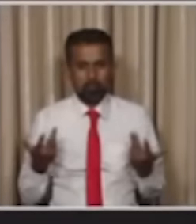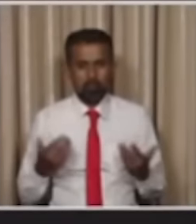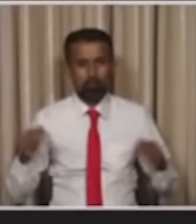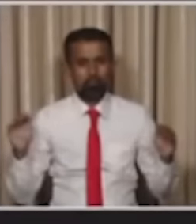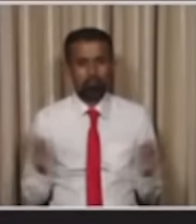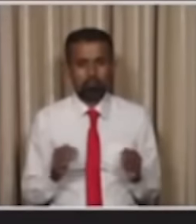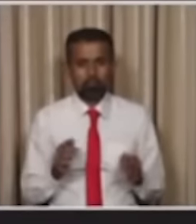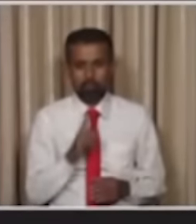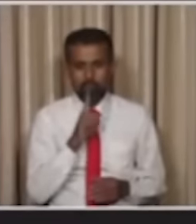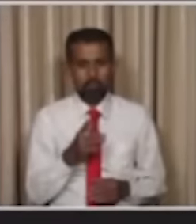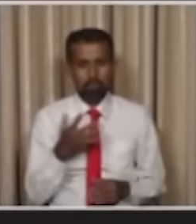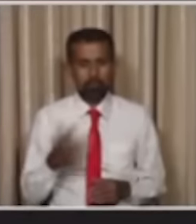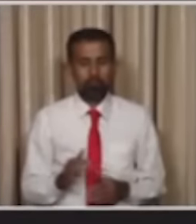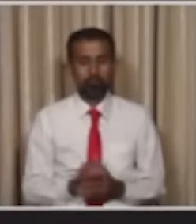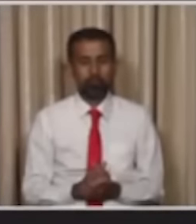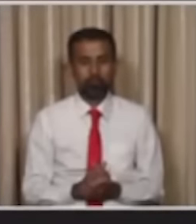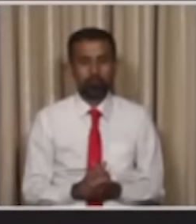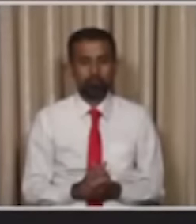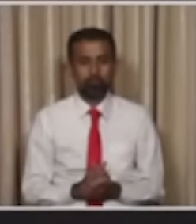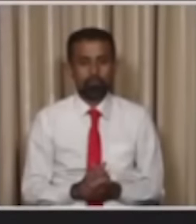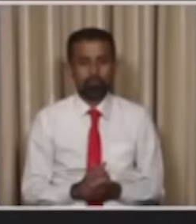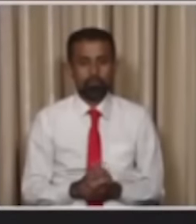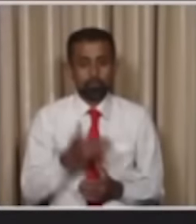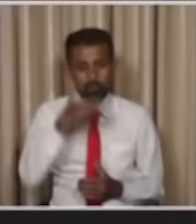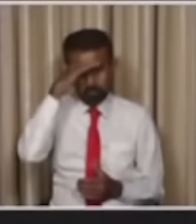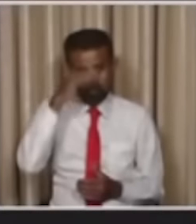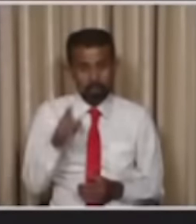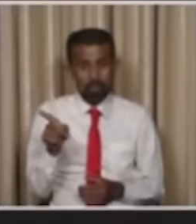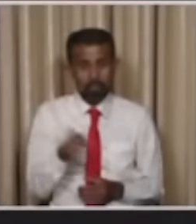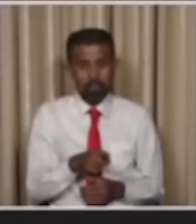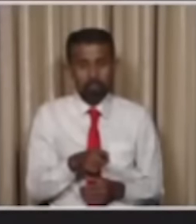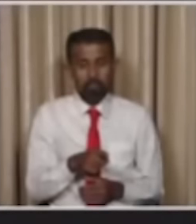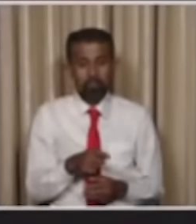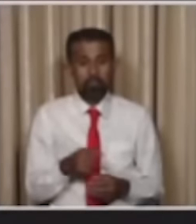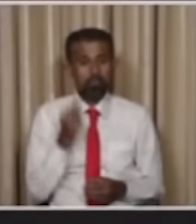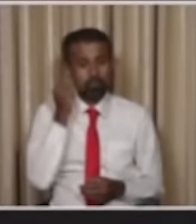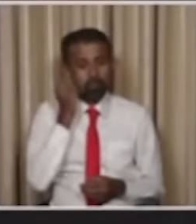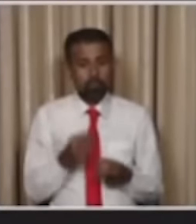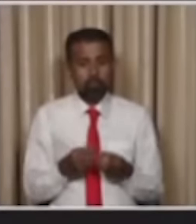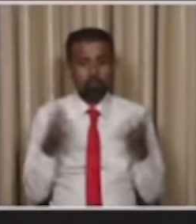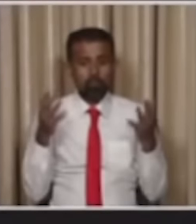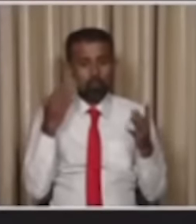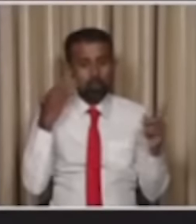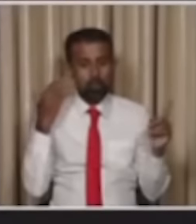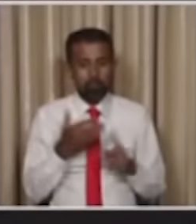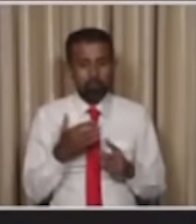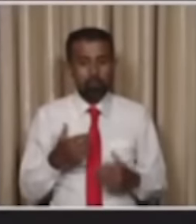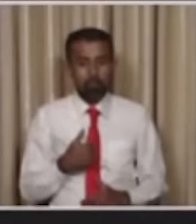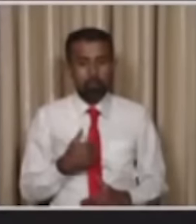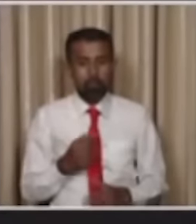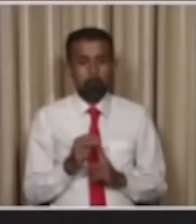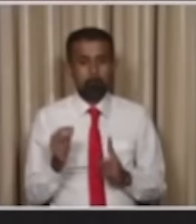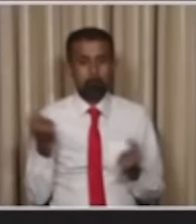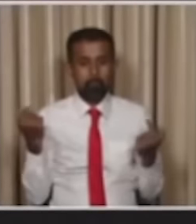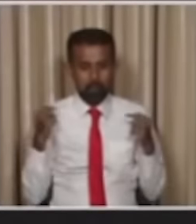මේක කියලා ඉවර කරගන්න තියෙන්නේ. මොකද පාස්කු දින සාහසික ත්‍රස්ස ප්‍රහාරය සම්බන්ධව මම පාර්ලිමේන්තුව